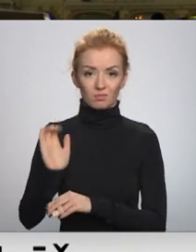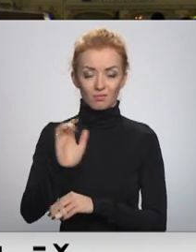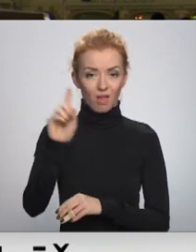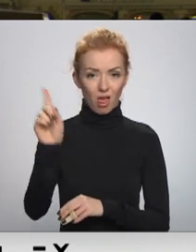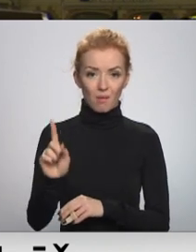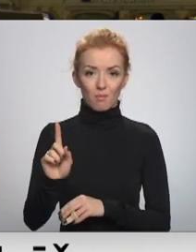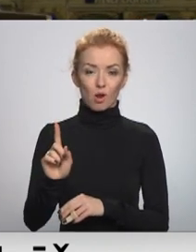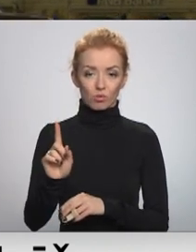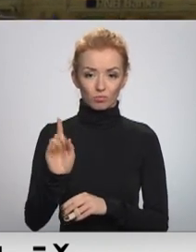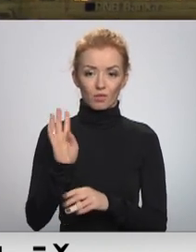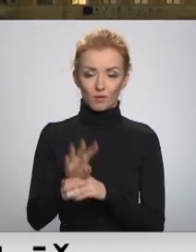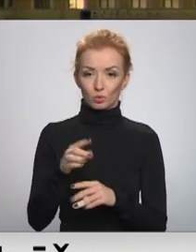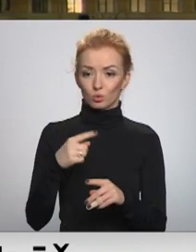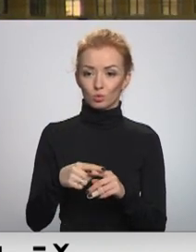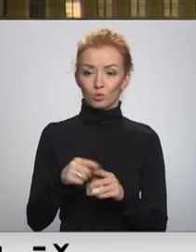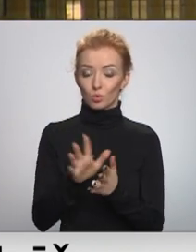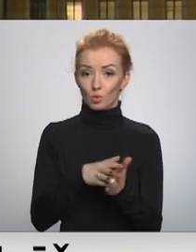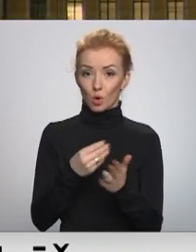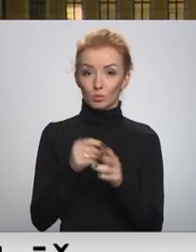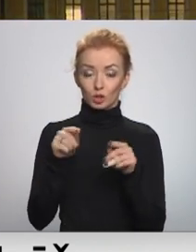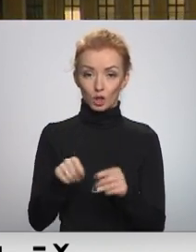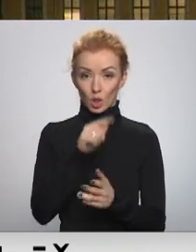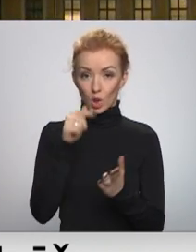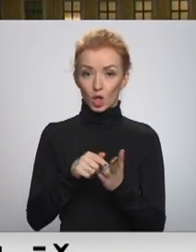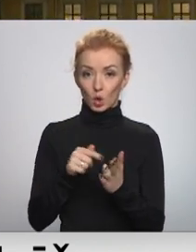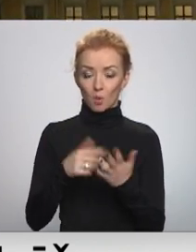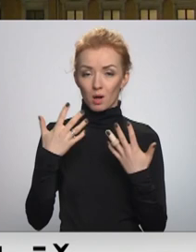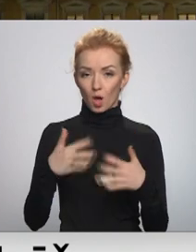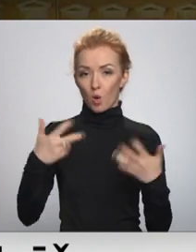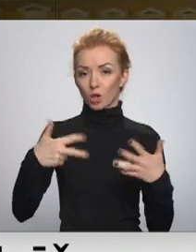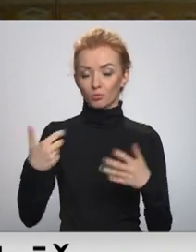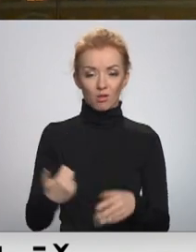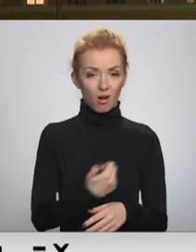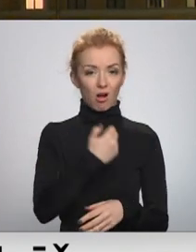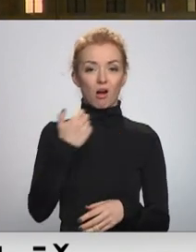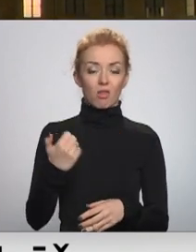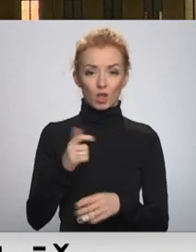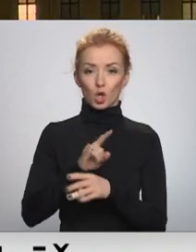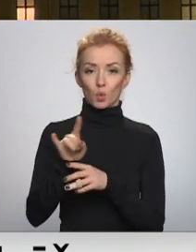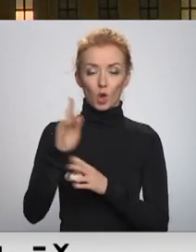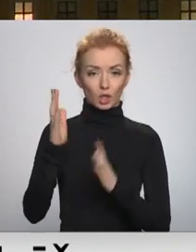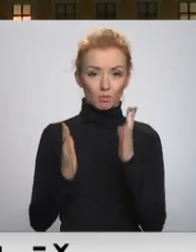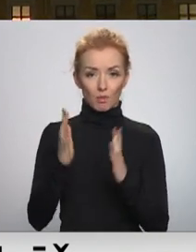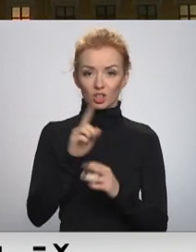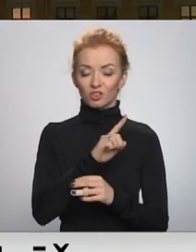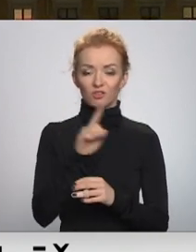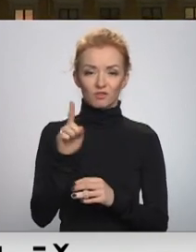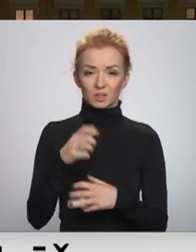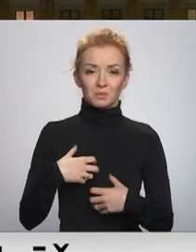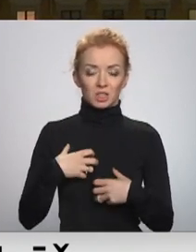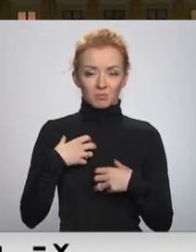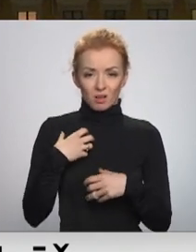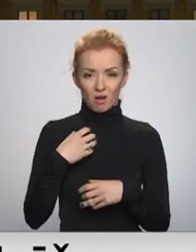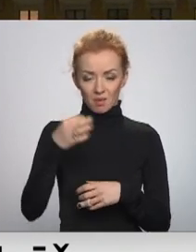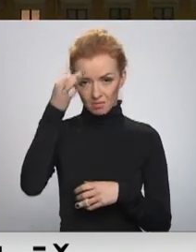ebreju nonāvēšanu. Kopš šī notikuma ir pagājuši tieši 80 gadi. Rumbulas mežs ir asiņainākā piemiņas vieta,